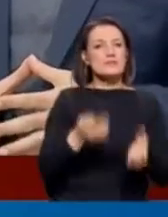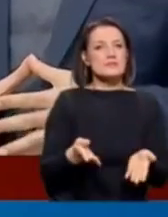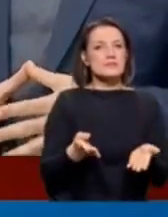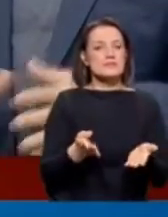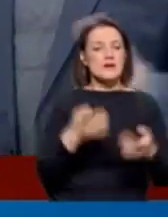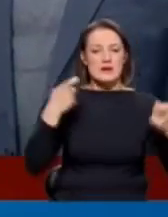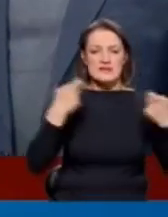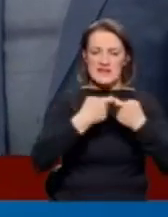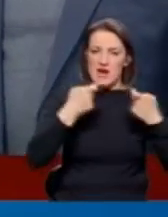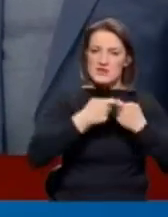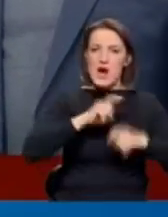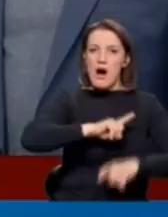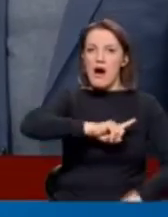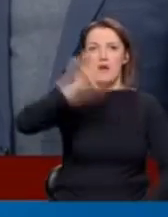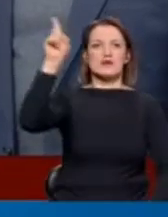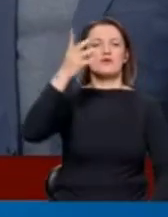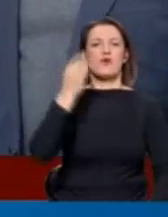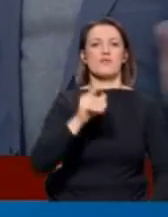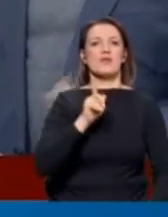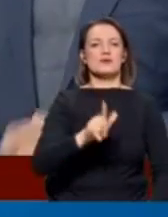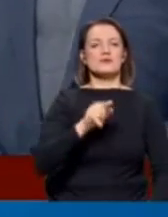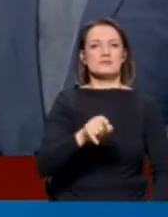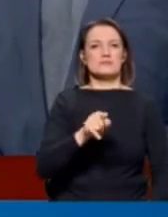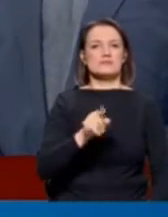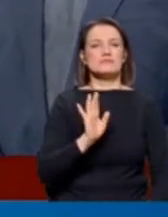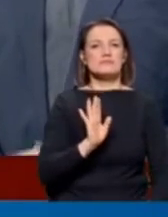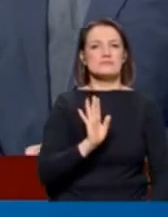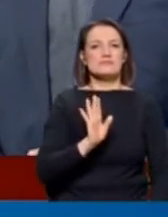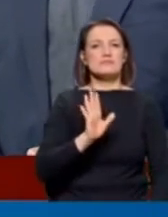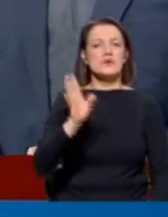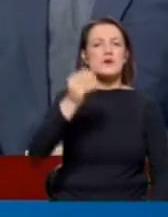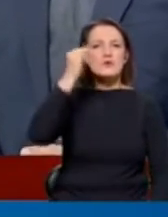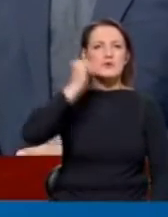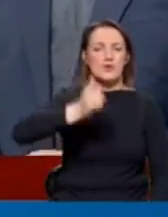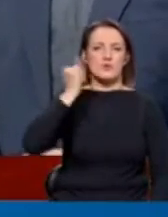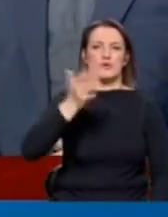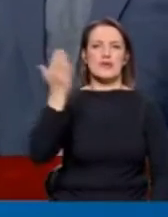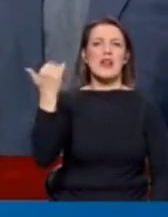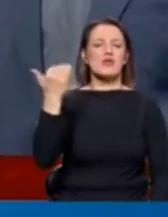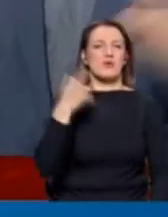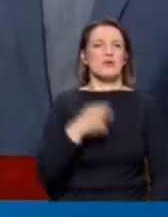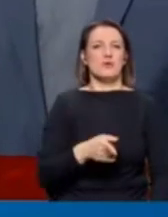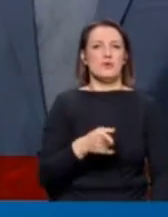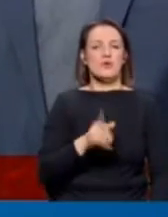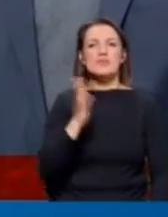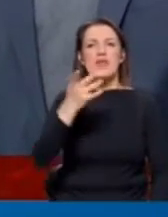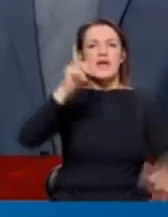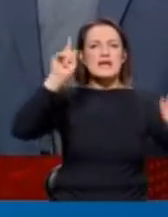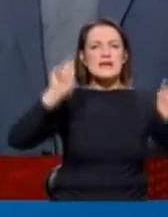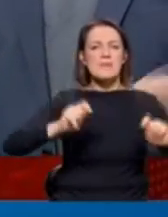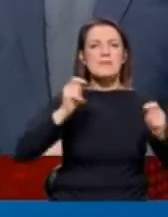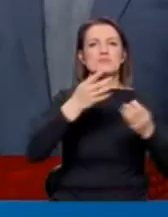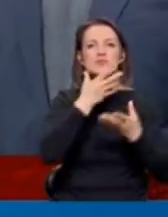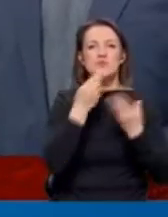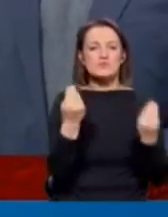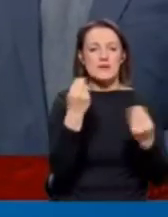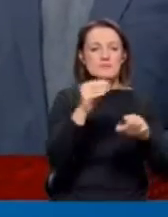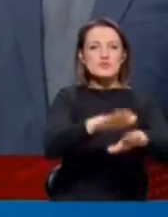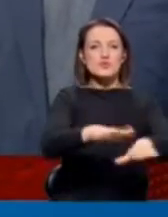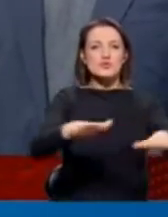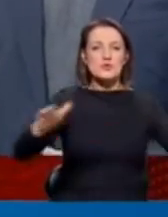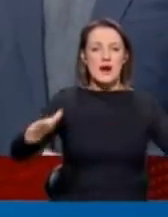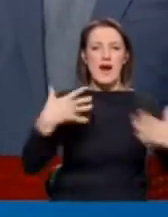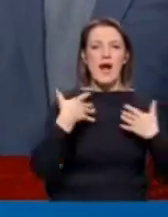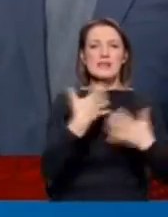nokta Savaşa Hayır olmalı yer Bunun bu kadar şey çünkü felaket getiriyor ya Ne yaparsan yap o güzelim çocukları